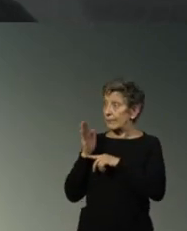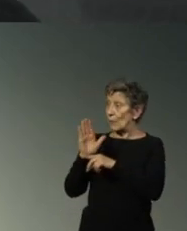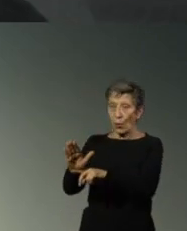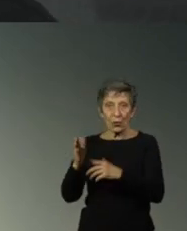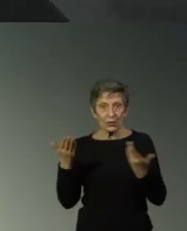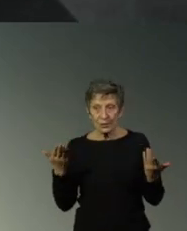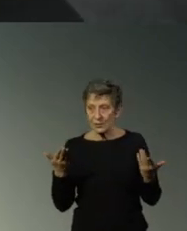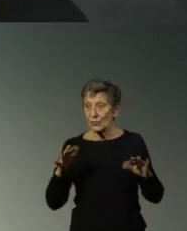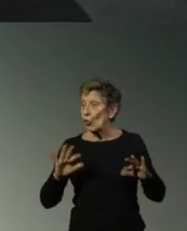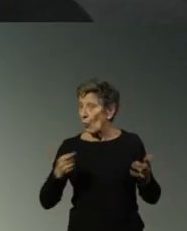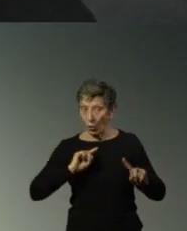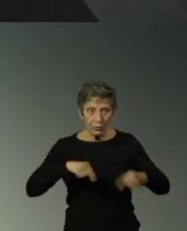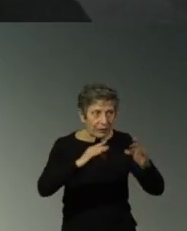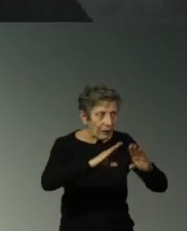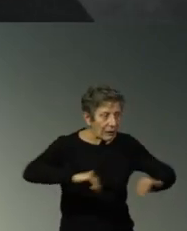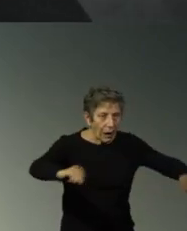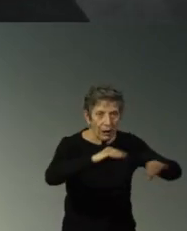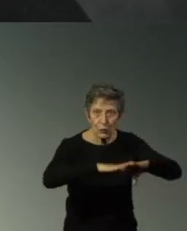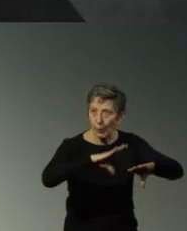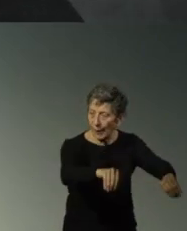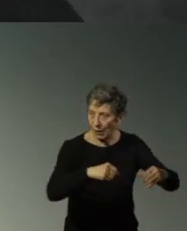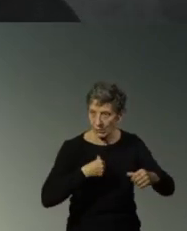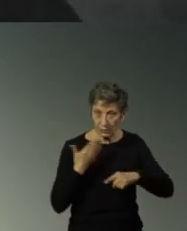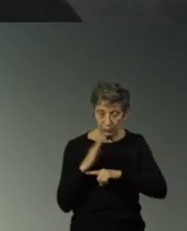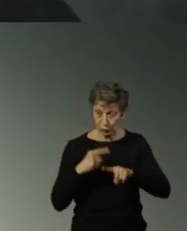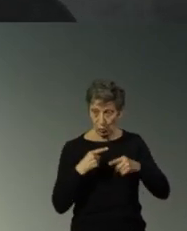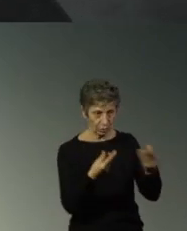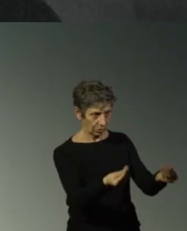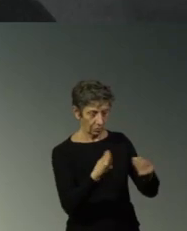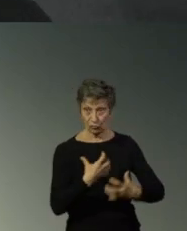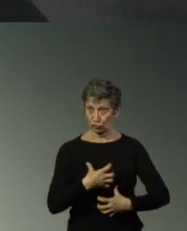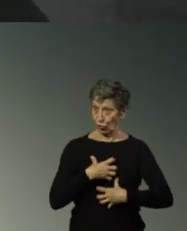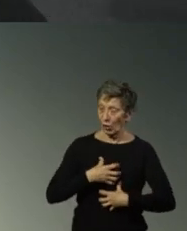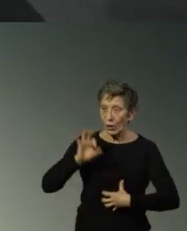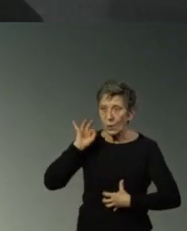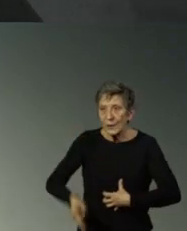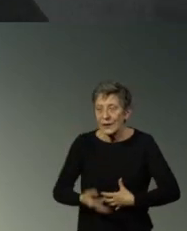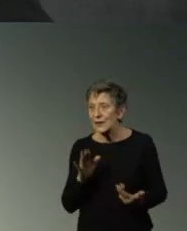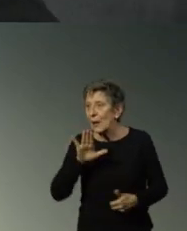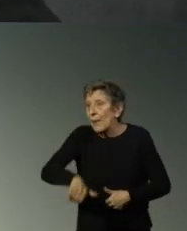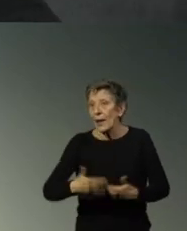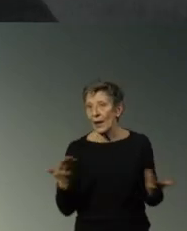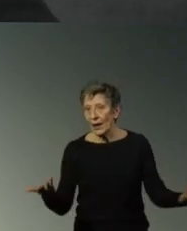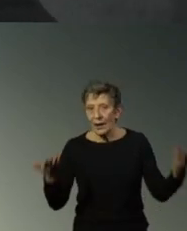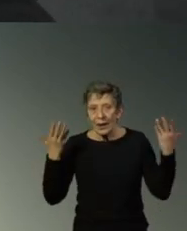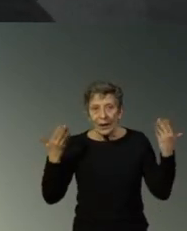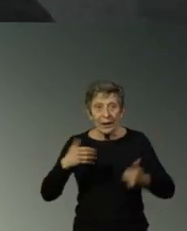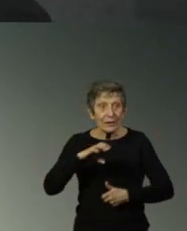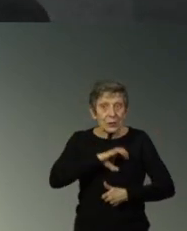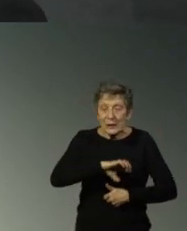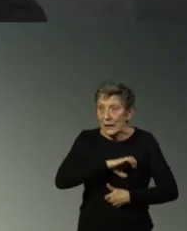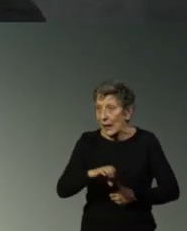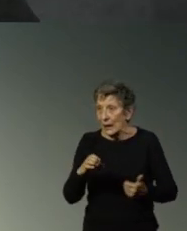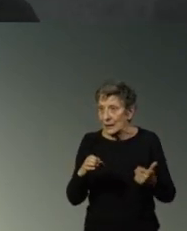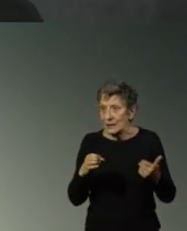sur le terrain, on montre des choses qui sont choquantes, objectivement choquantes. Et ensuite, on essaye de trouver une place pour que